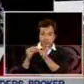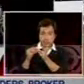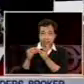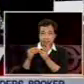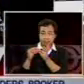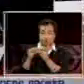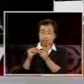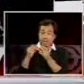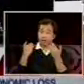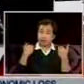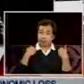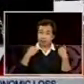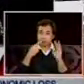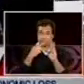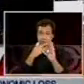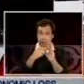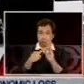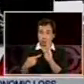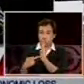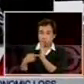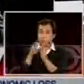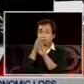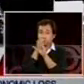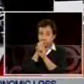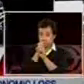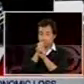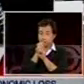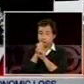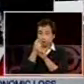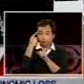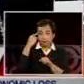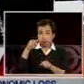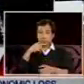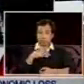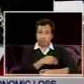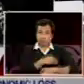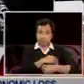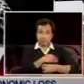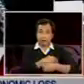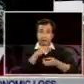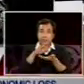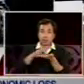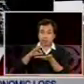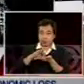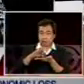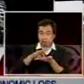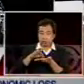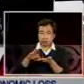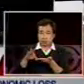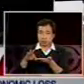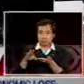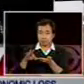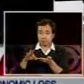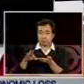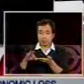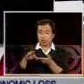of confidentiality of bank records or bank accounts, hindi mo naman talaga pwedeng matukoy